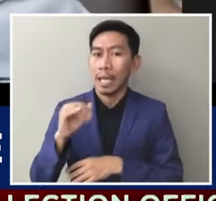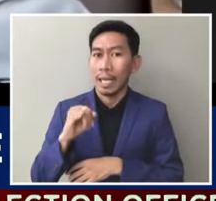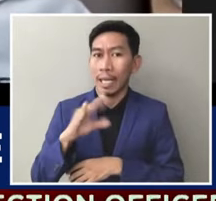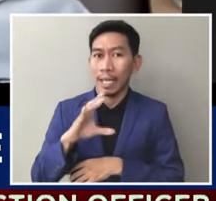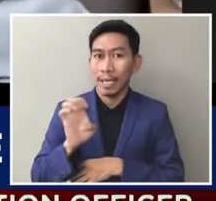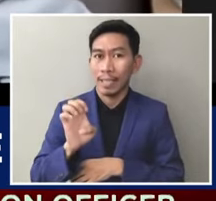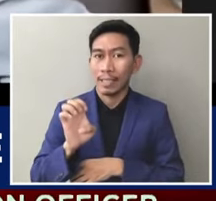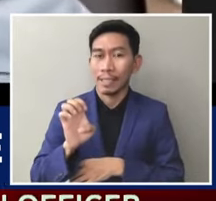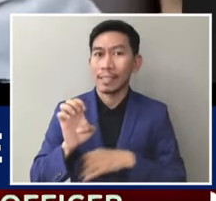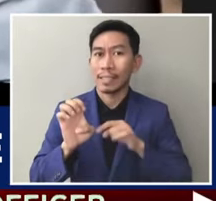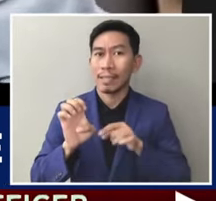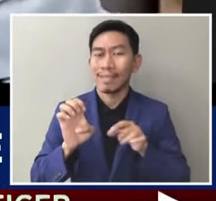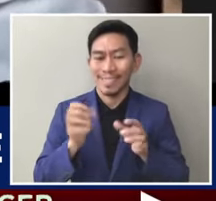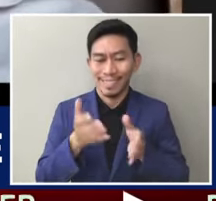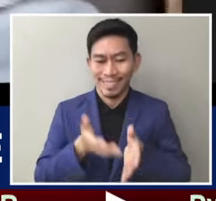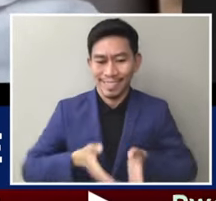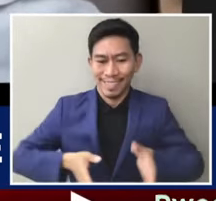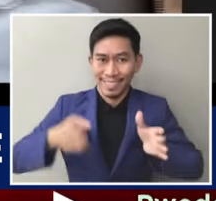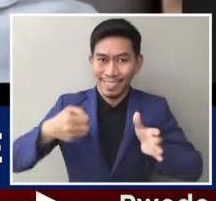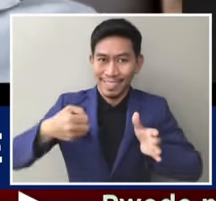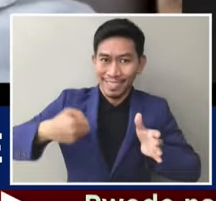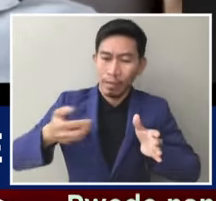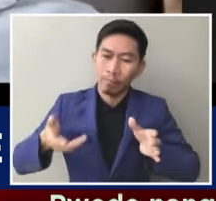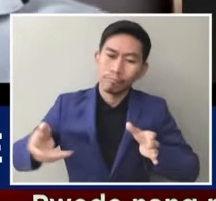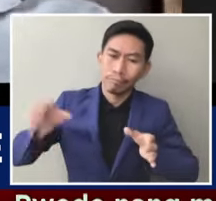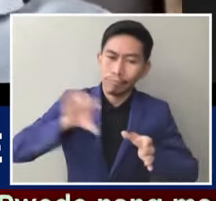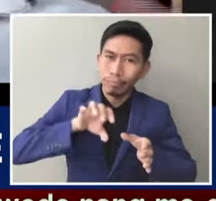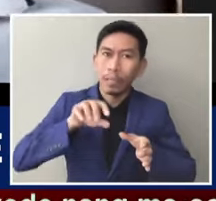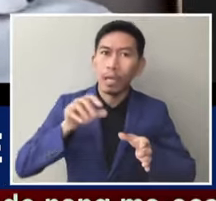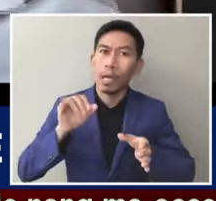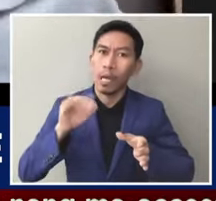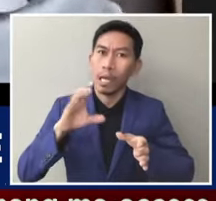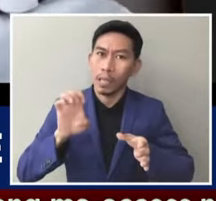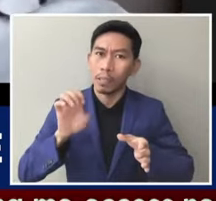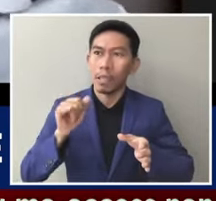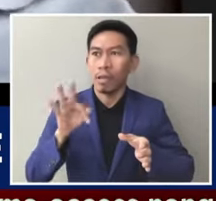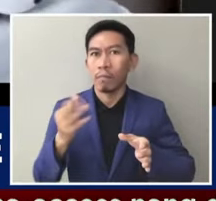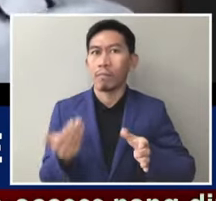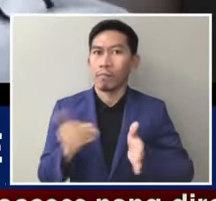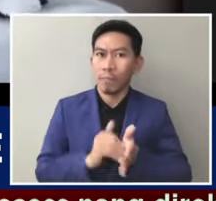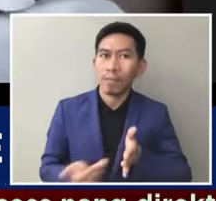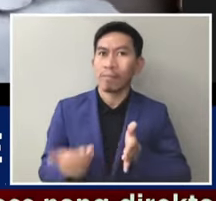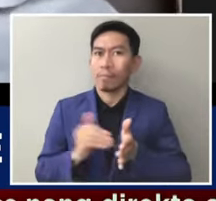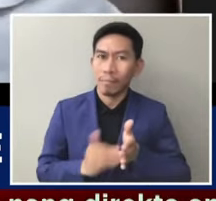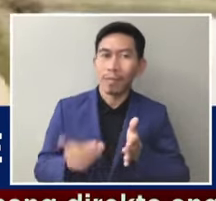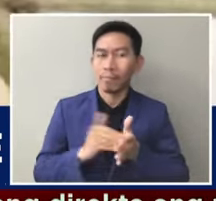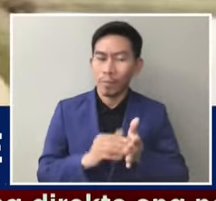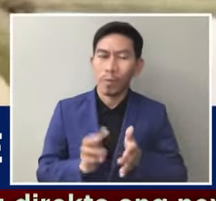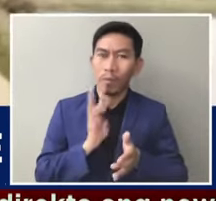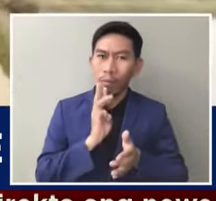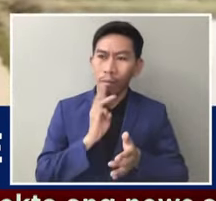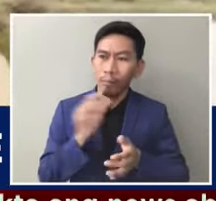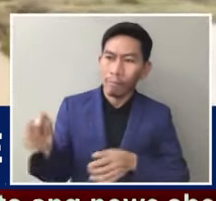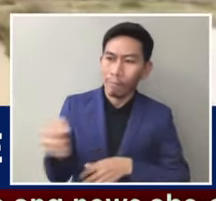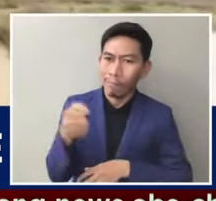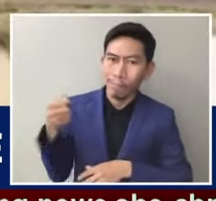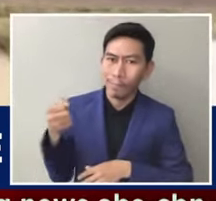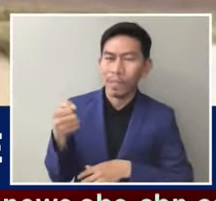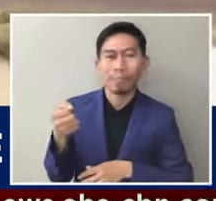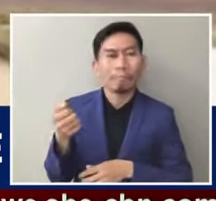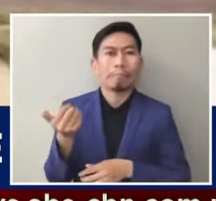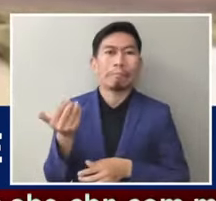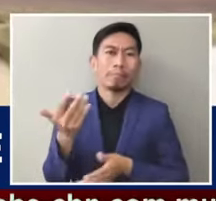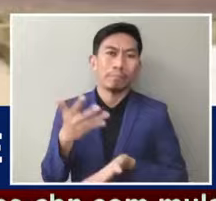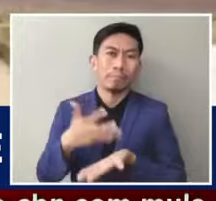ating pitsel sa halip na every time na kailangan mo ng tubig malamig, kumukuha ka ng tubig, bukas sara yung rep.